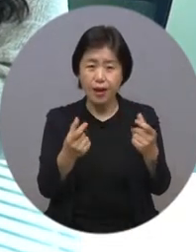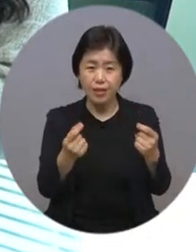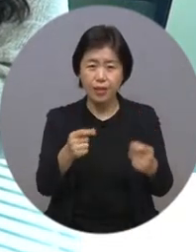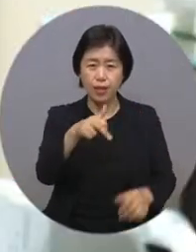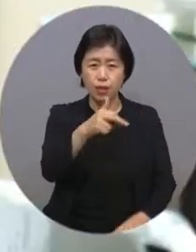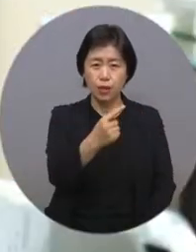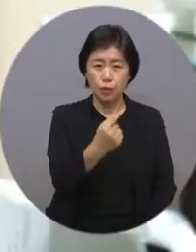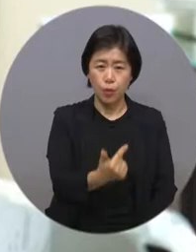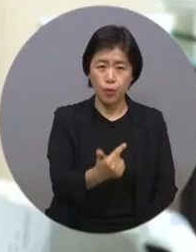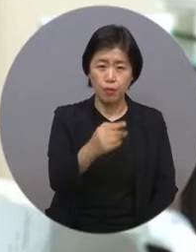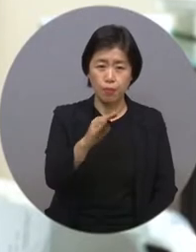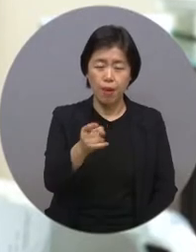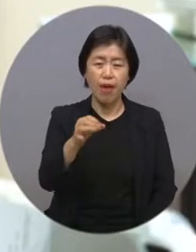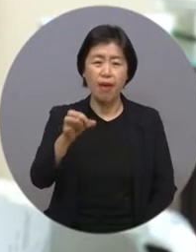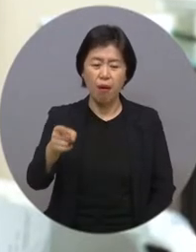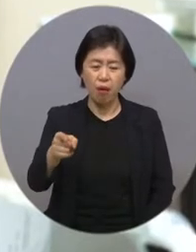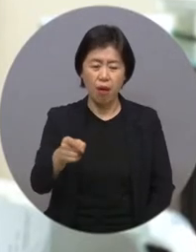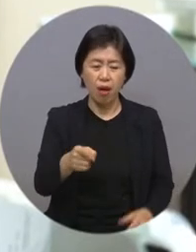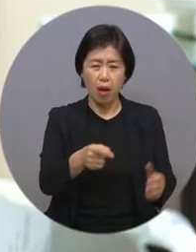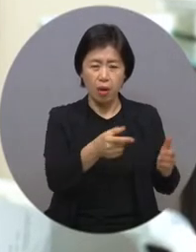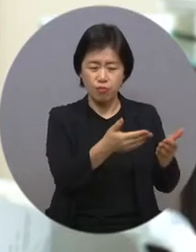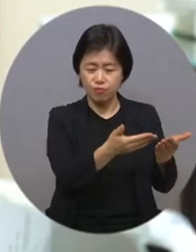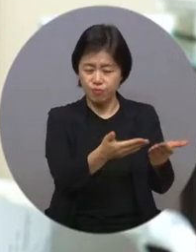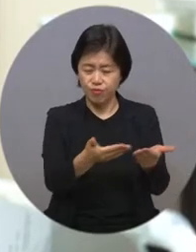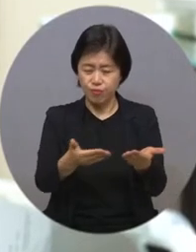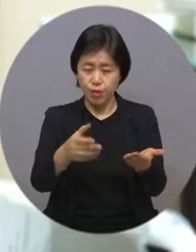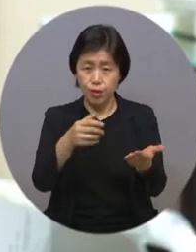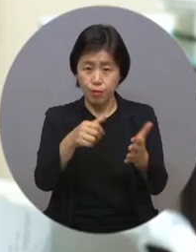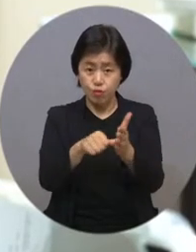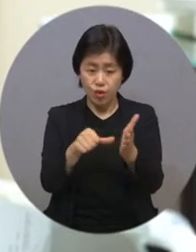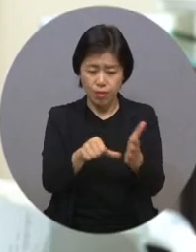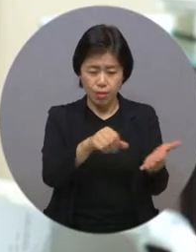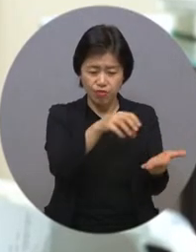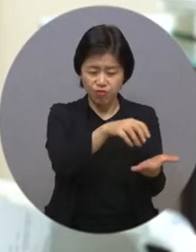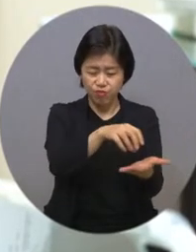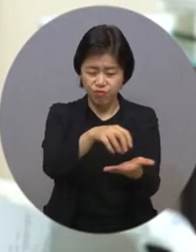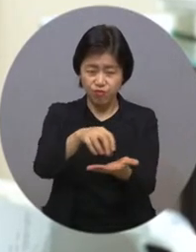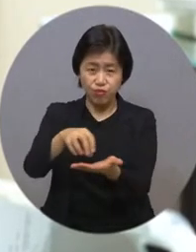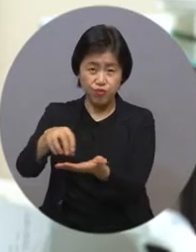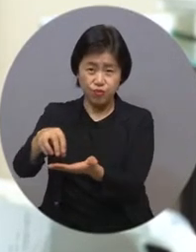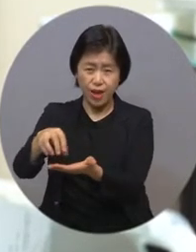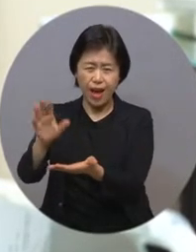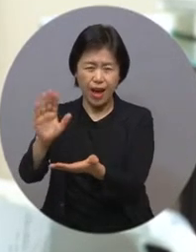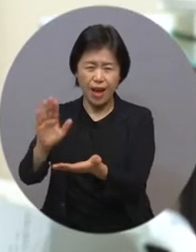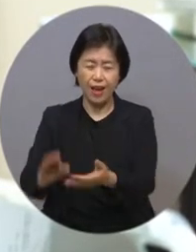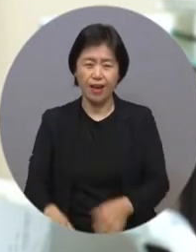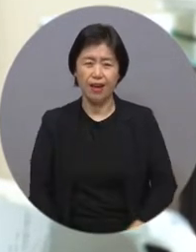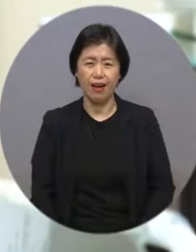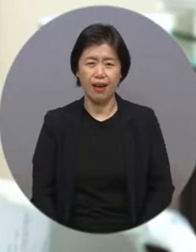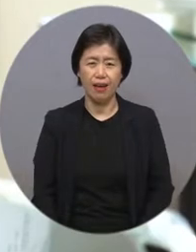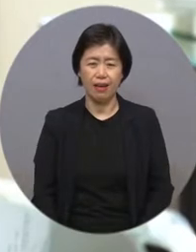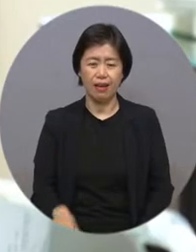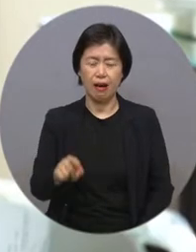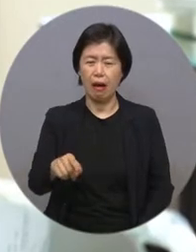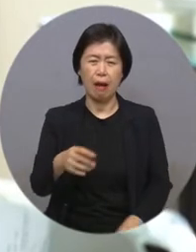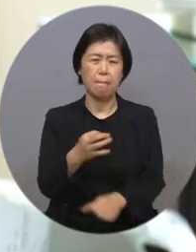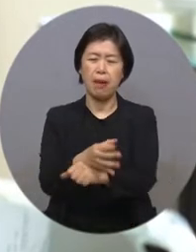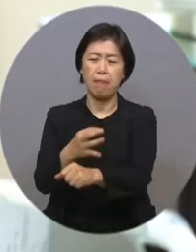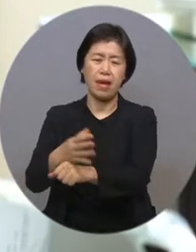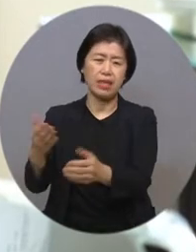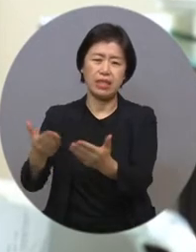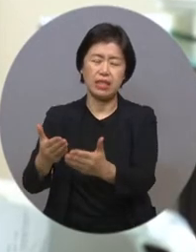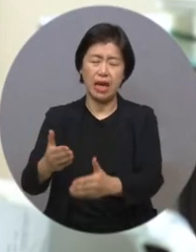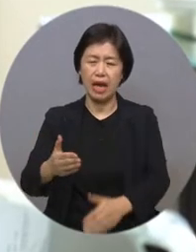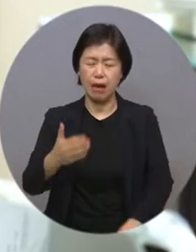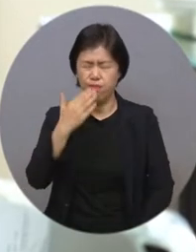않습니다. 인간의 어떤 그런 단순함, 창의력을 좀 이렇게 저해하는 요소이기 때문에 창의력을